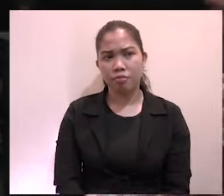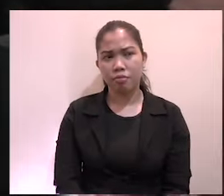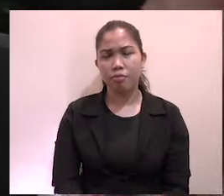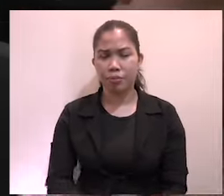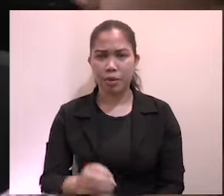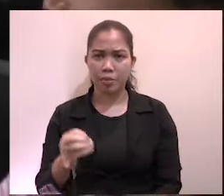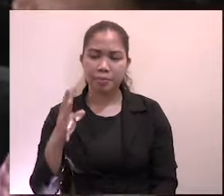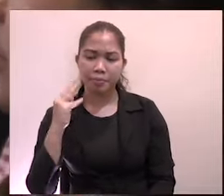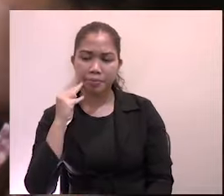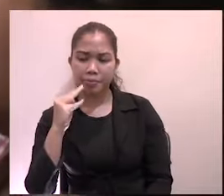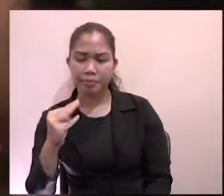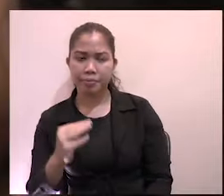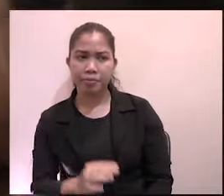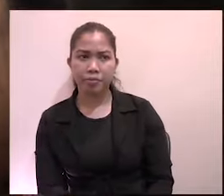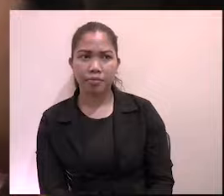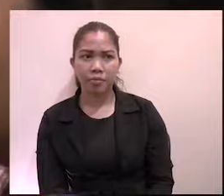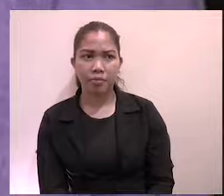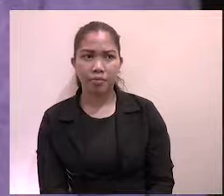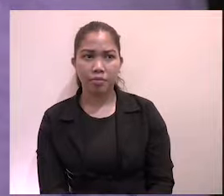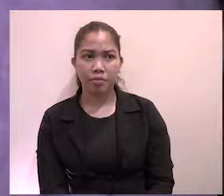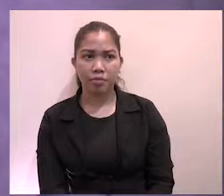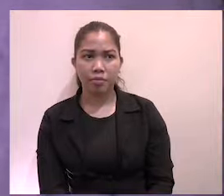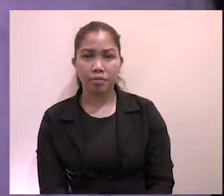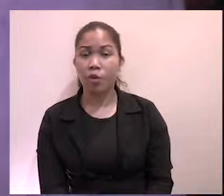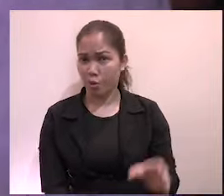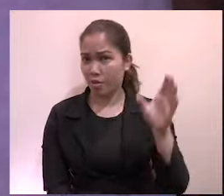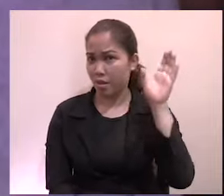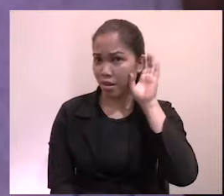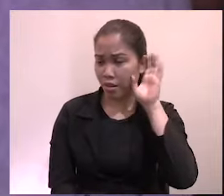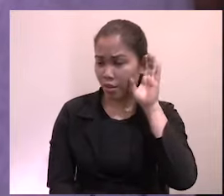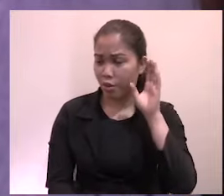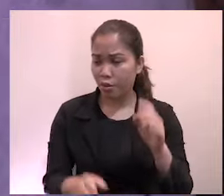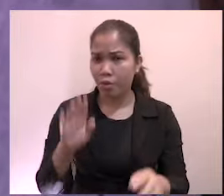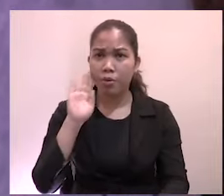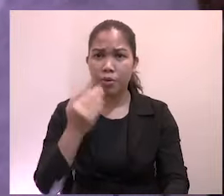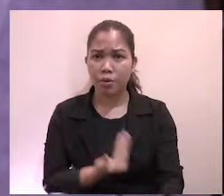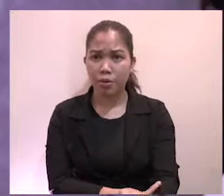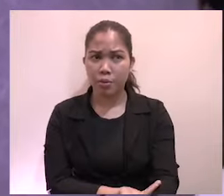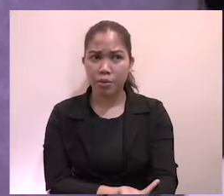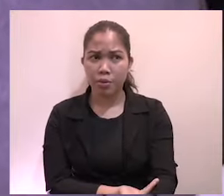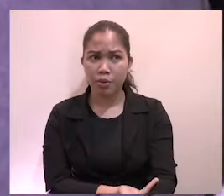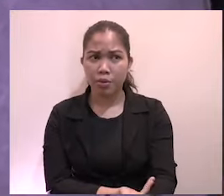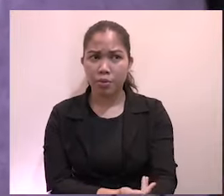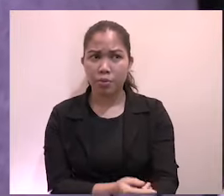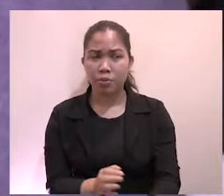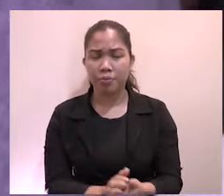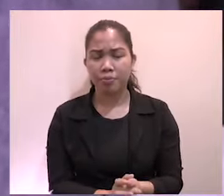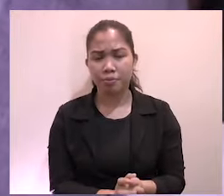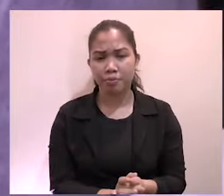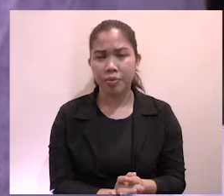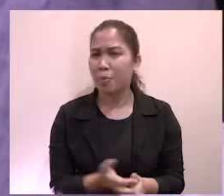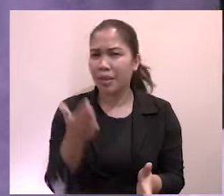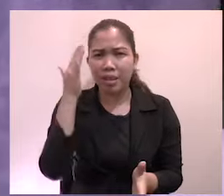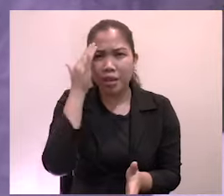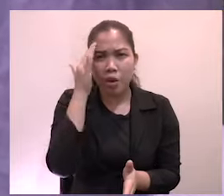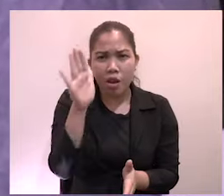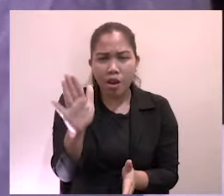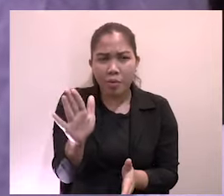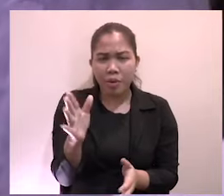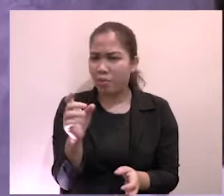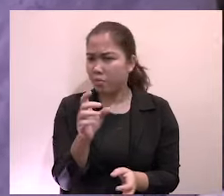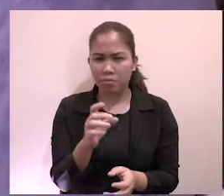Ma'am. Ayan, nirinig daw yung anak mo. Kanina kasi niling siya na hindi. Pero hindi ko alam kung yung iling na yun